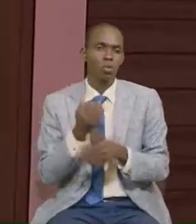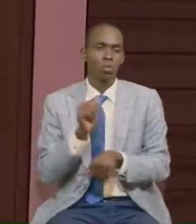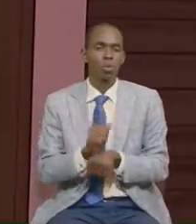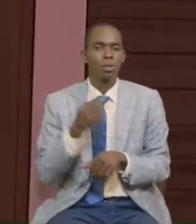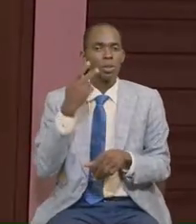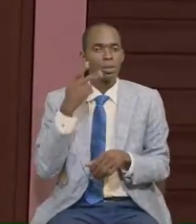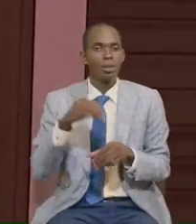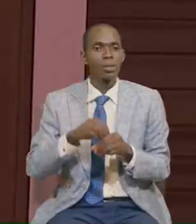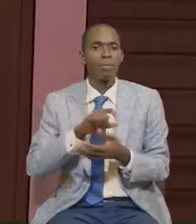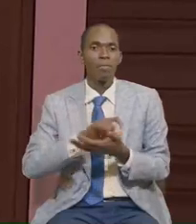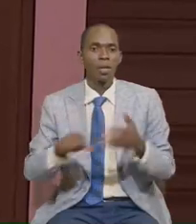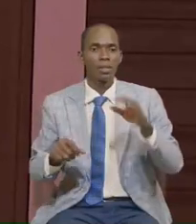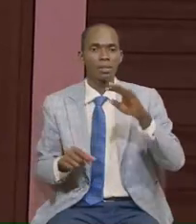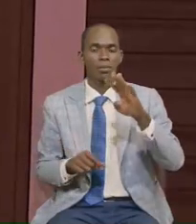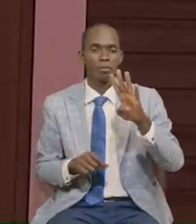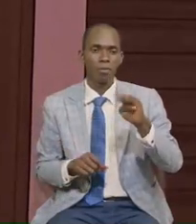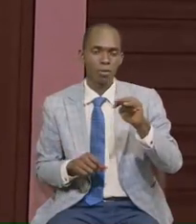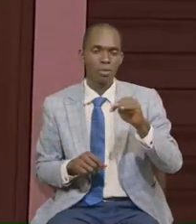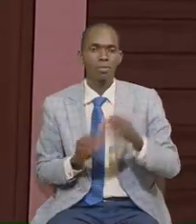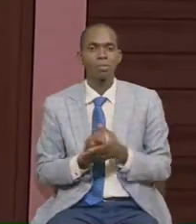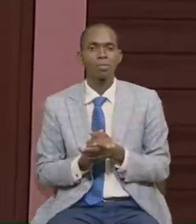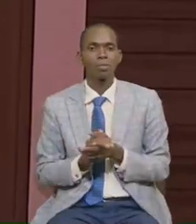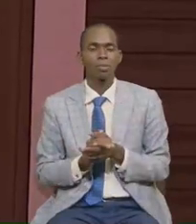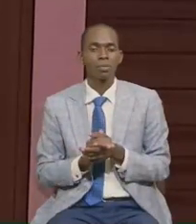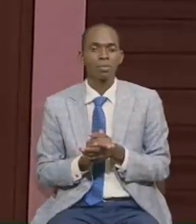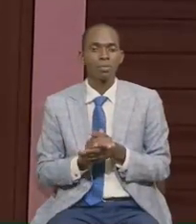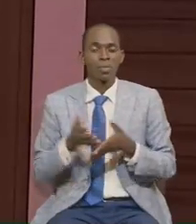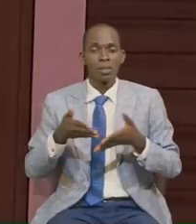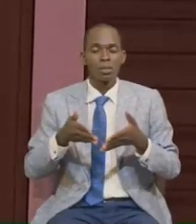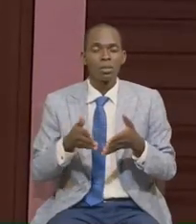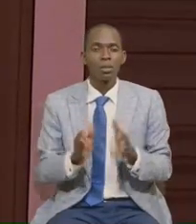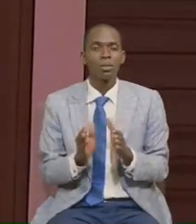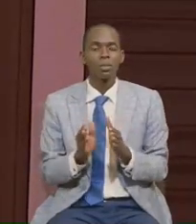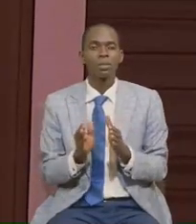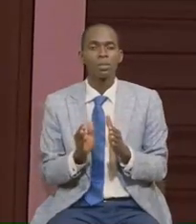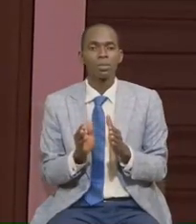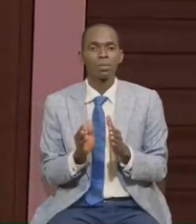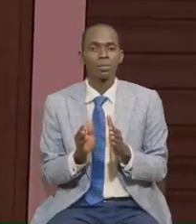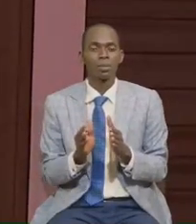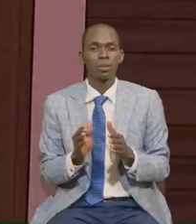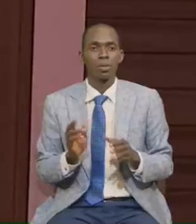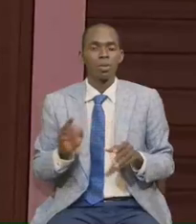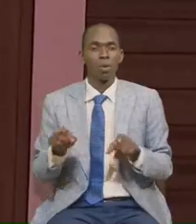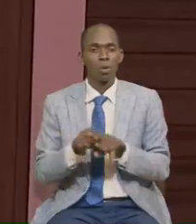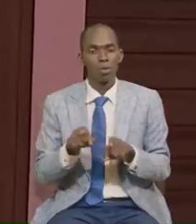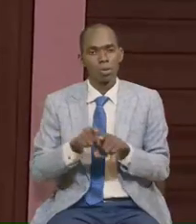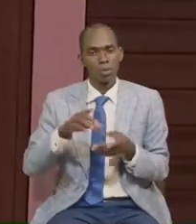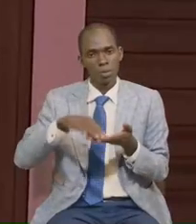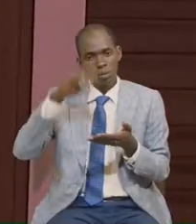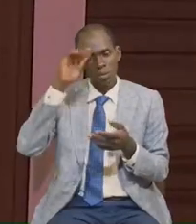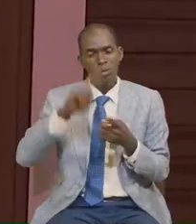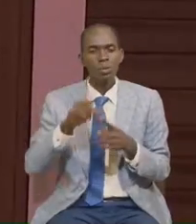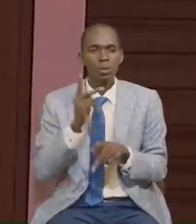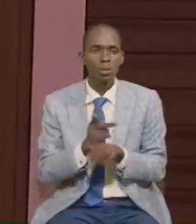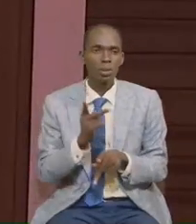14. Il faut que les nôtres aussi apprennent à pratiquer de bonnes œuvres